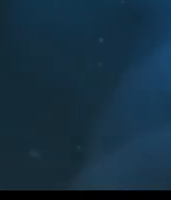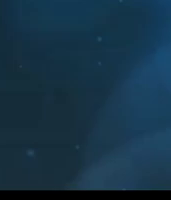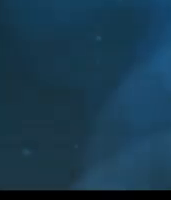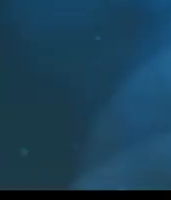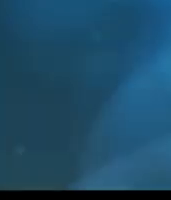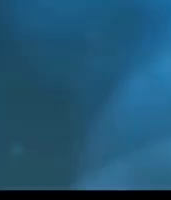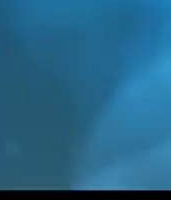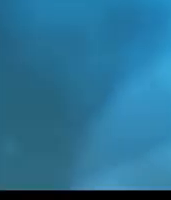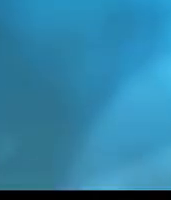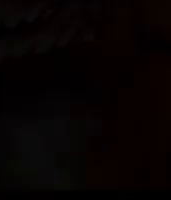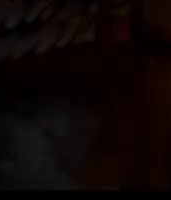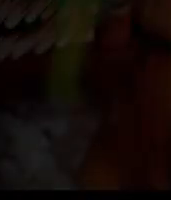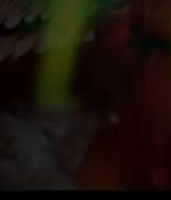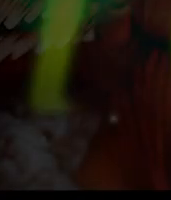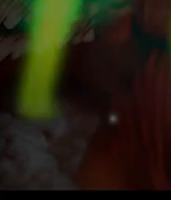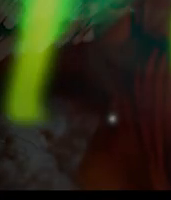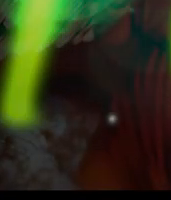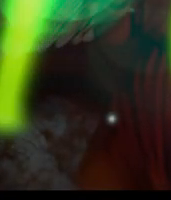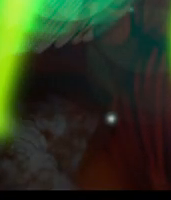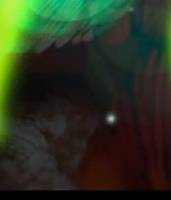سيكون سلام